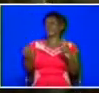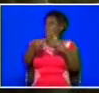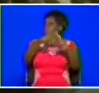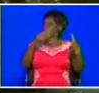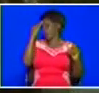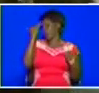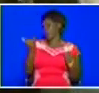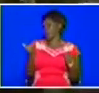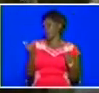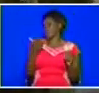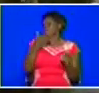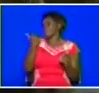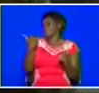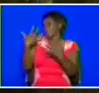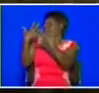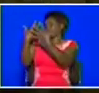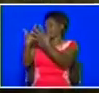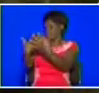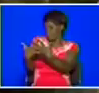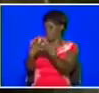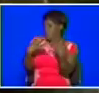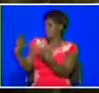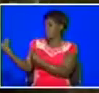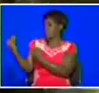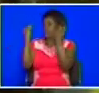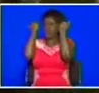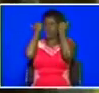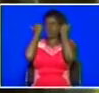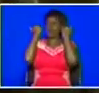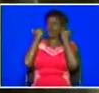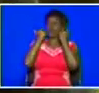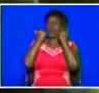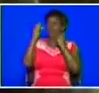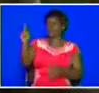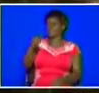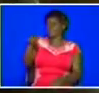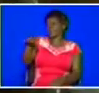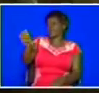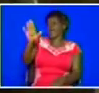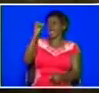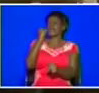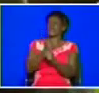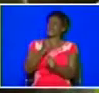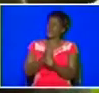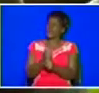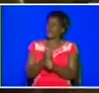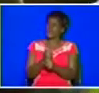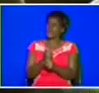ilikuwa na Haja Moja ashikwe apelekwe kotini astakiwe kwa makosa ambayoesitumiwa